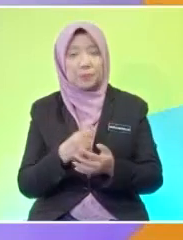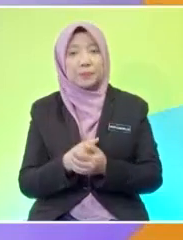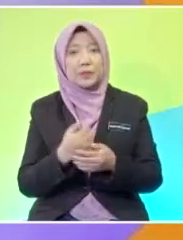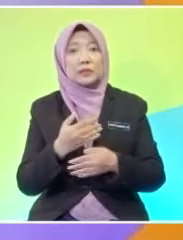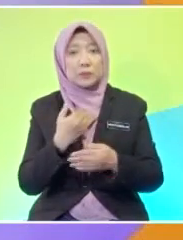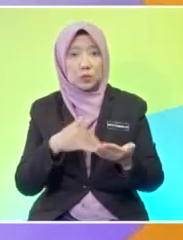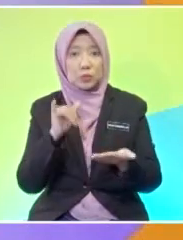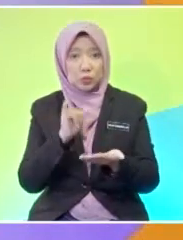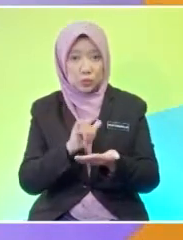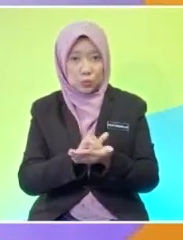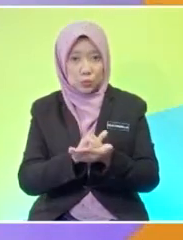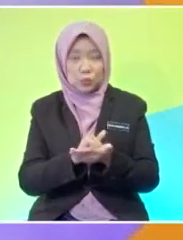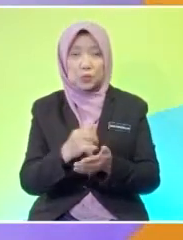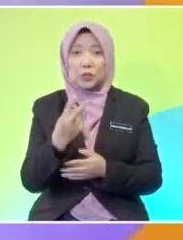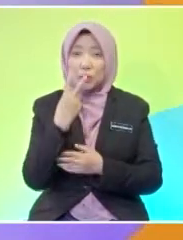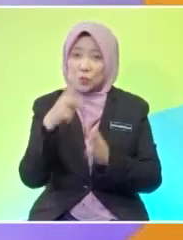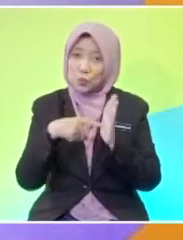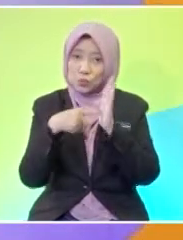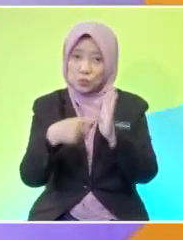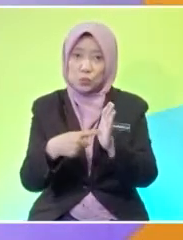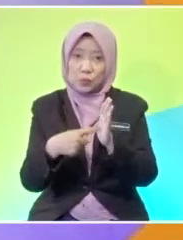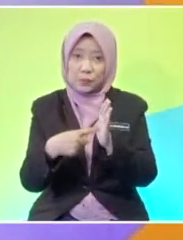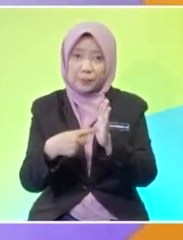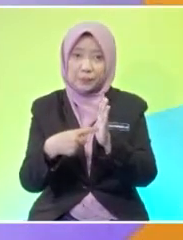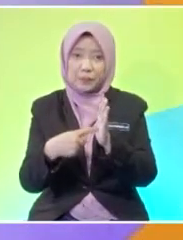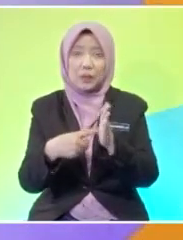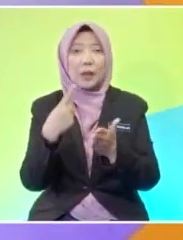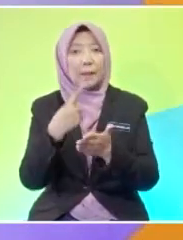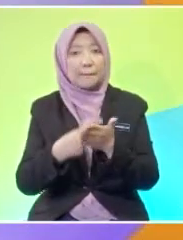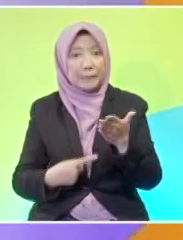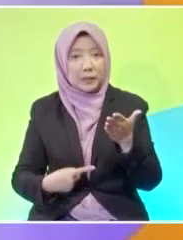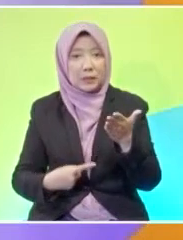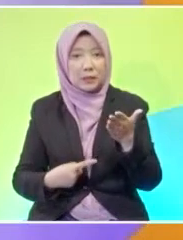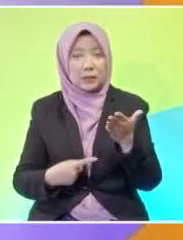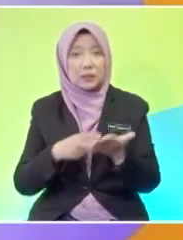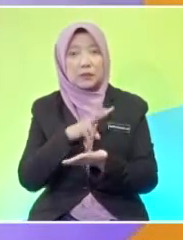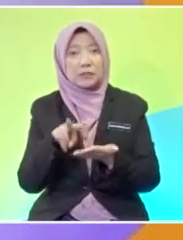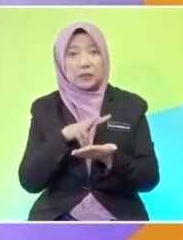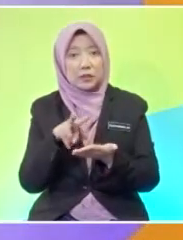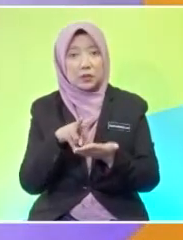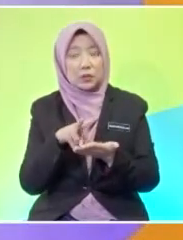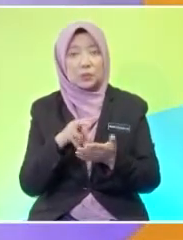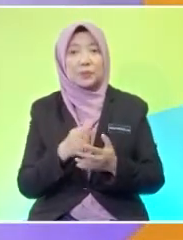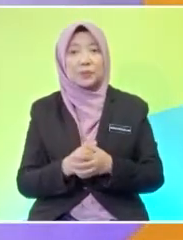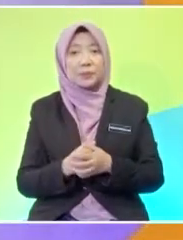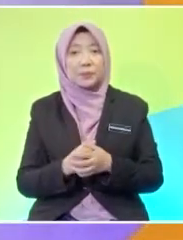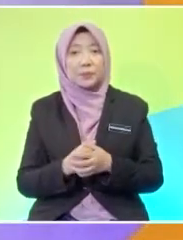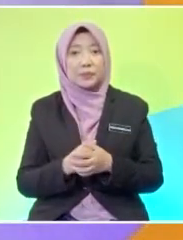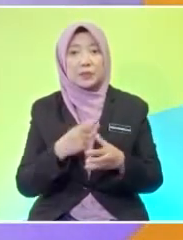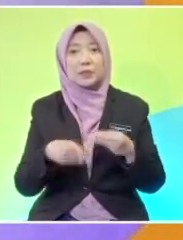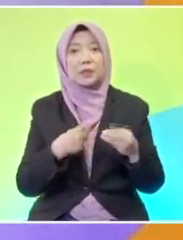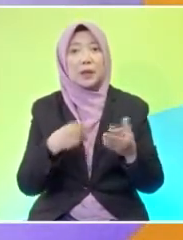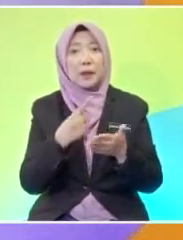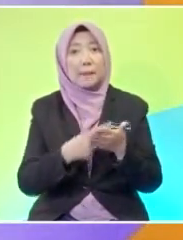kita tengok paparan ya apa yang kalau tengok pada video di sebelah sana tuh ya tentang apa yang